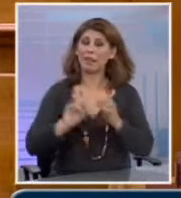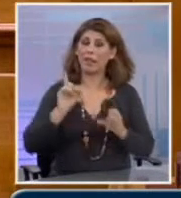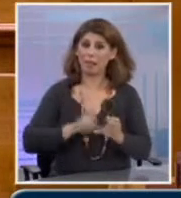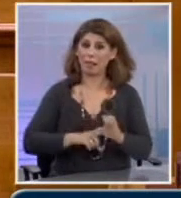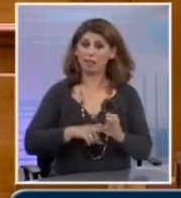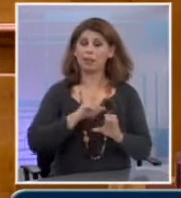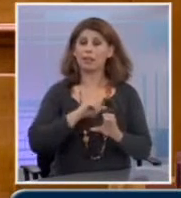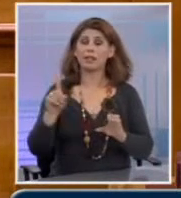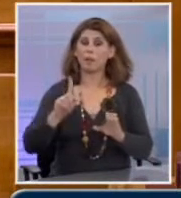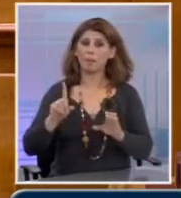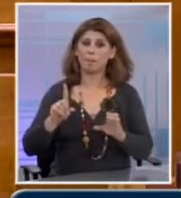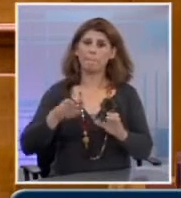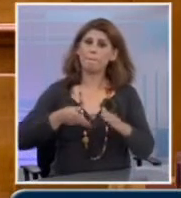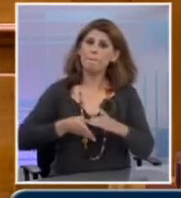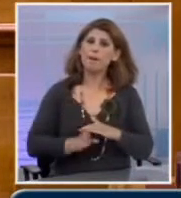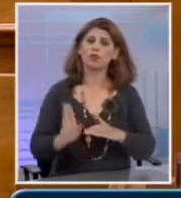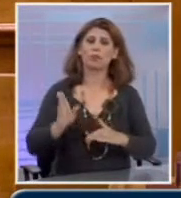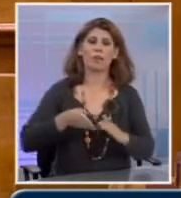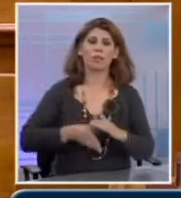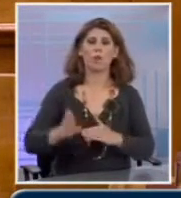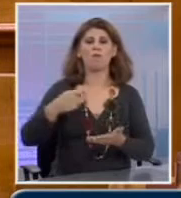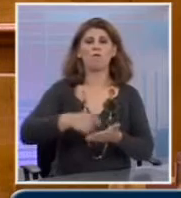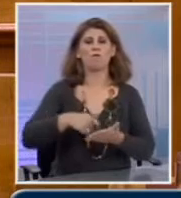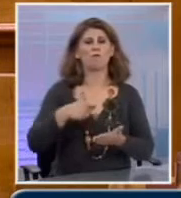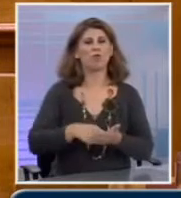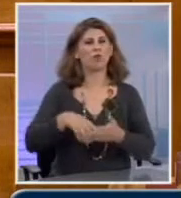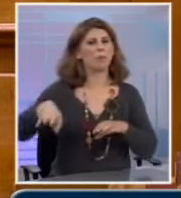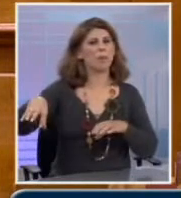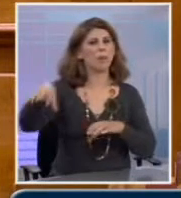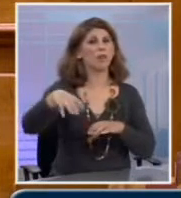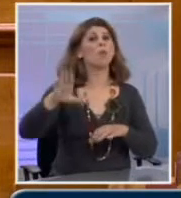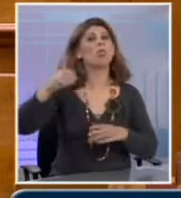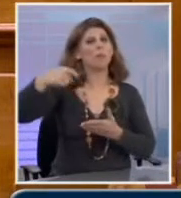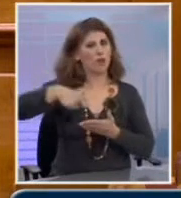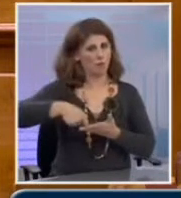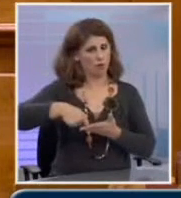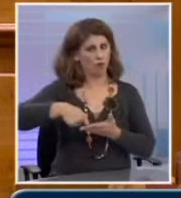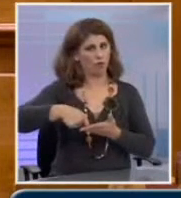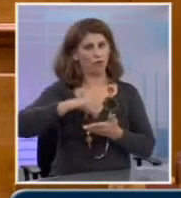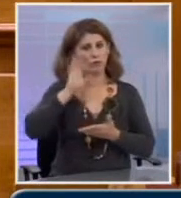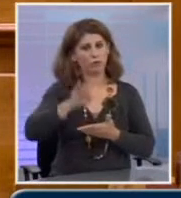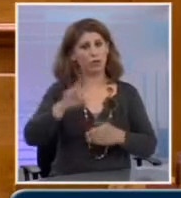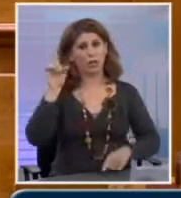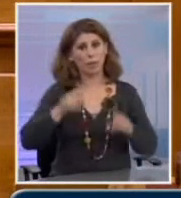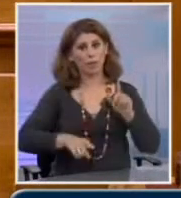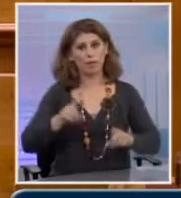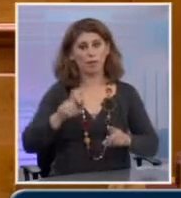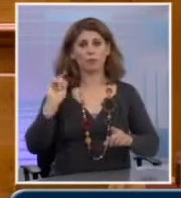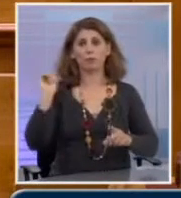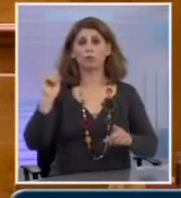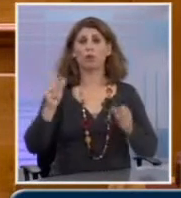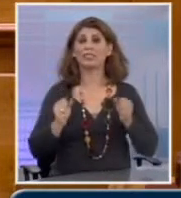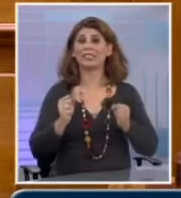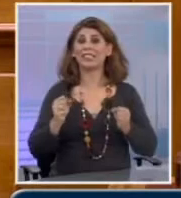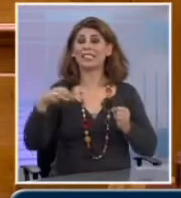να μην περνούν μέσω φορολογικών παραδείσων που καταλήγουν καμιά φορά, όπως είδαμε από την πολιτική κρίση